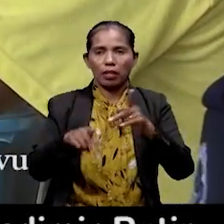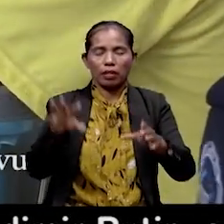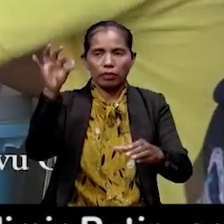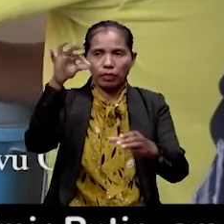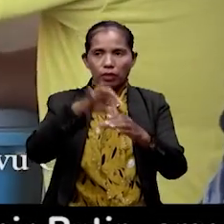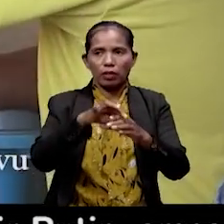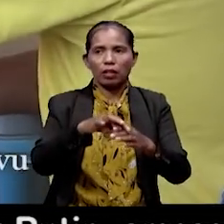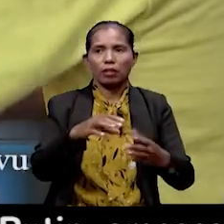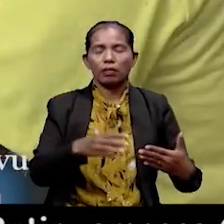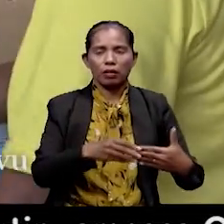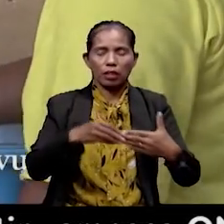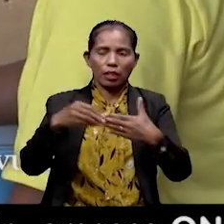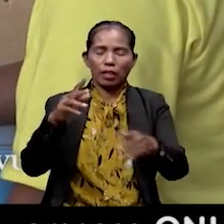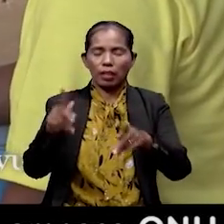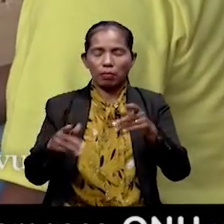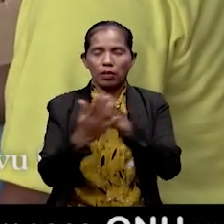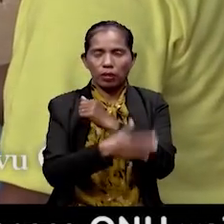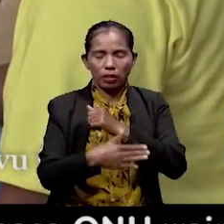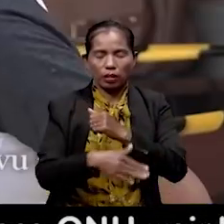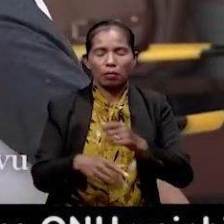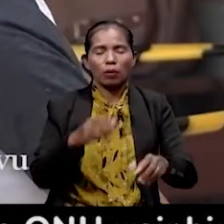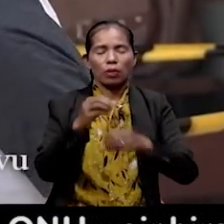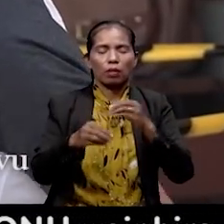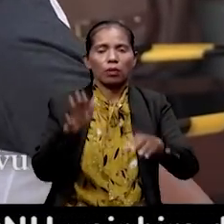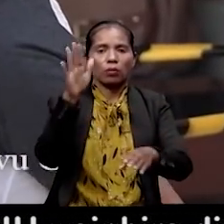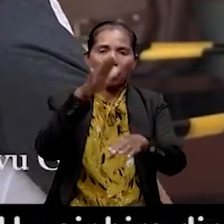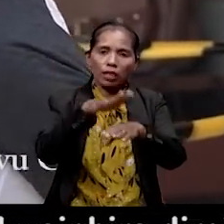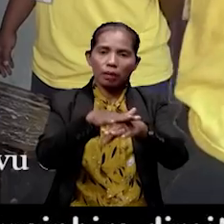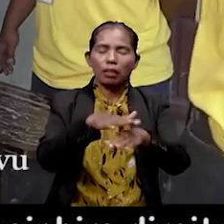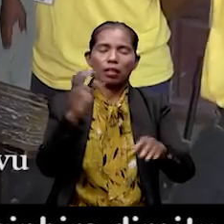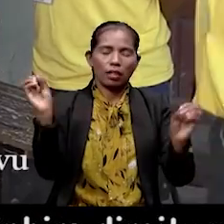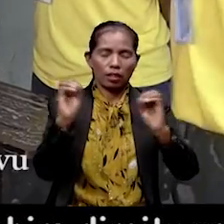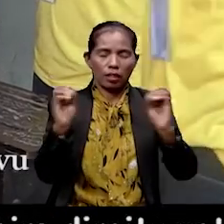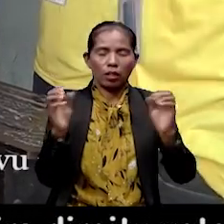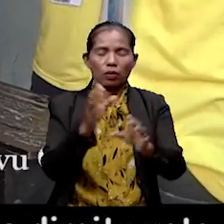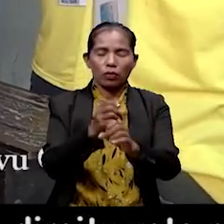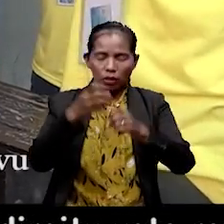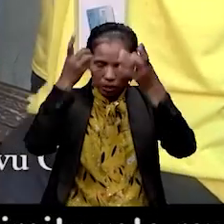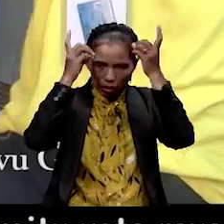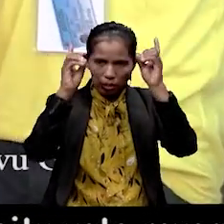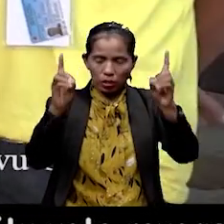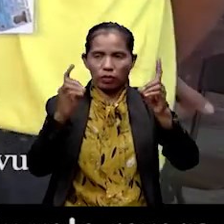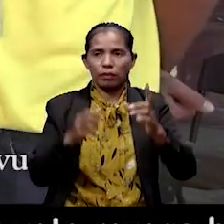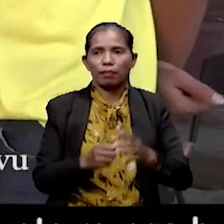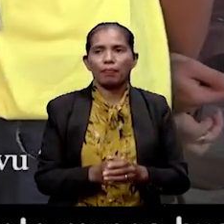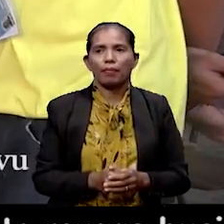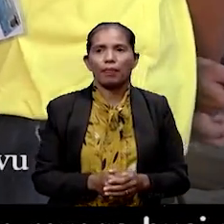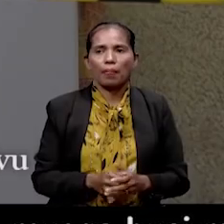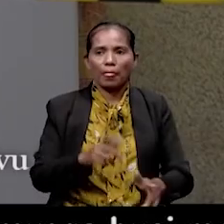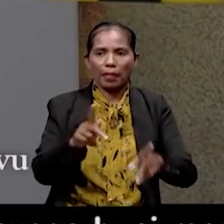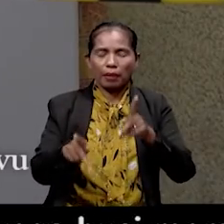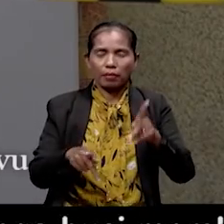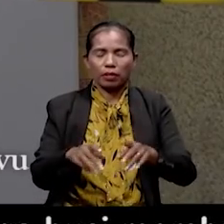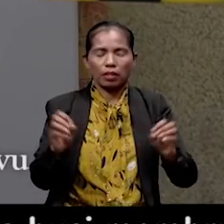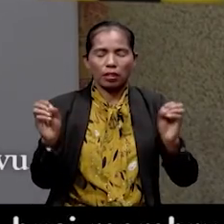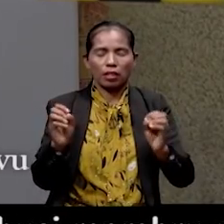ukum povo na nação, la ia sistema tula liman, tamba ida ne la educa povo atu fote decisão rasik. Meda nebe maka perna